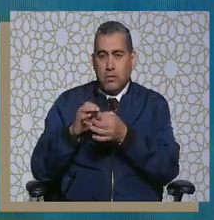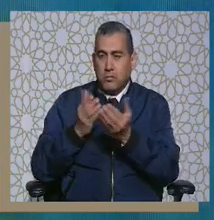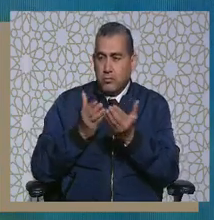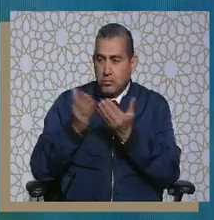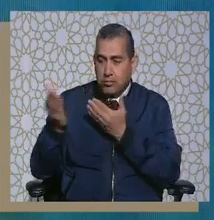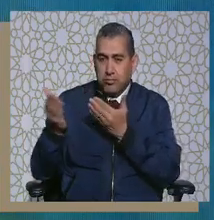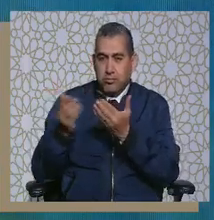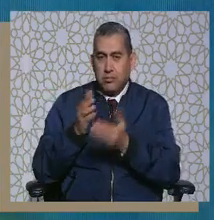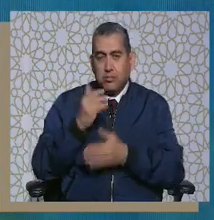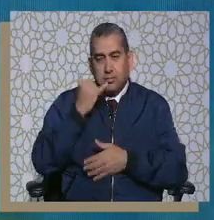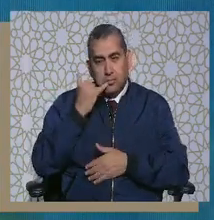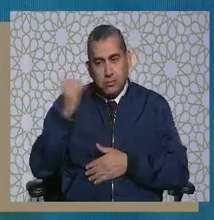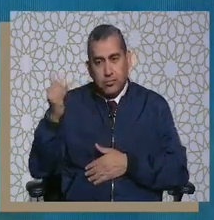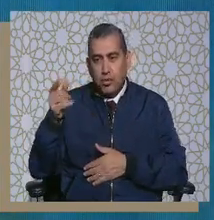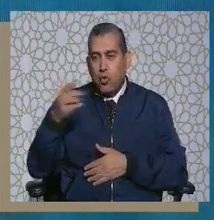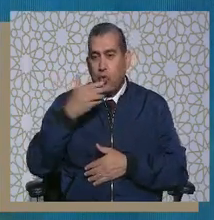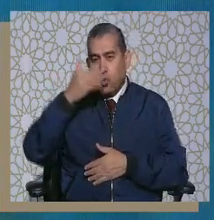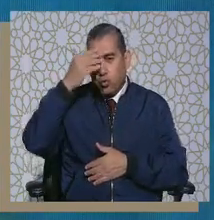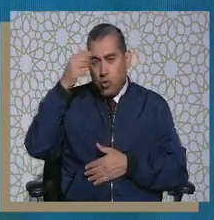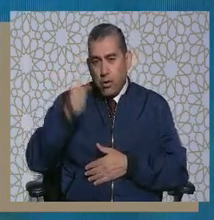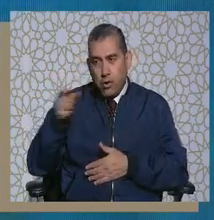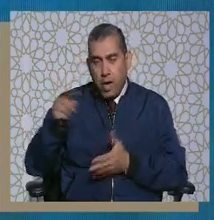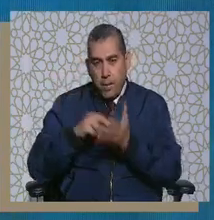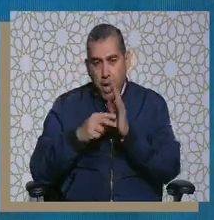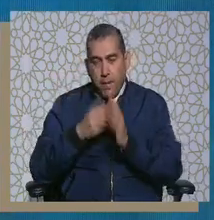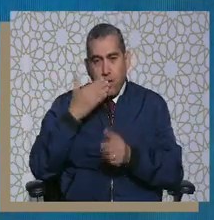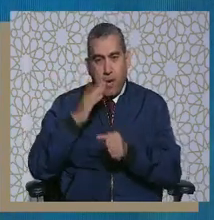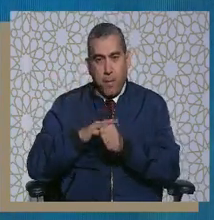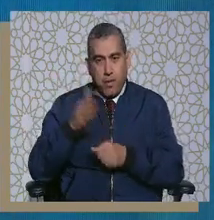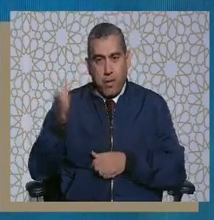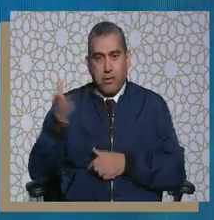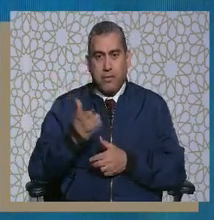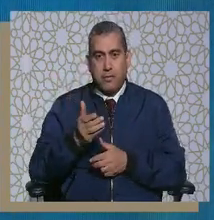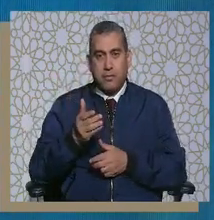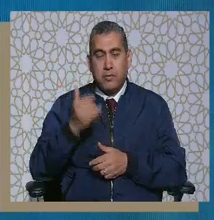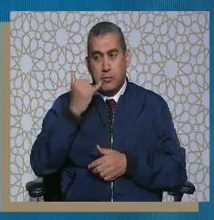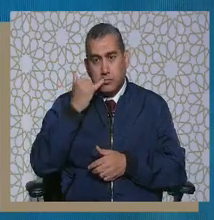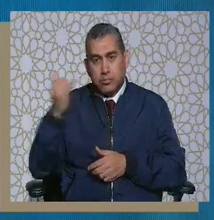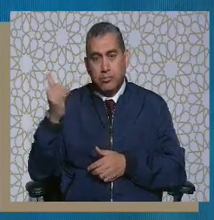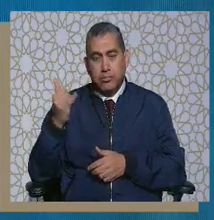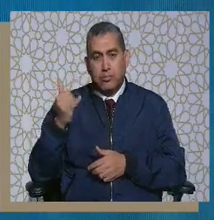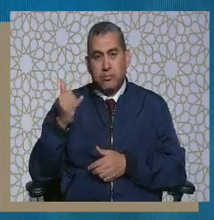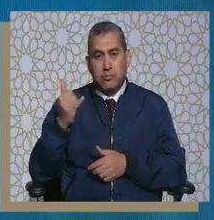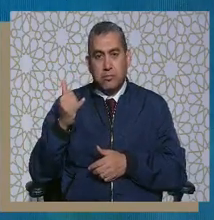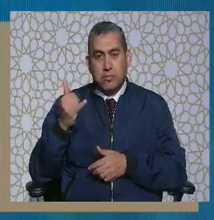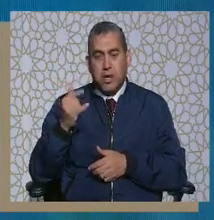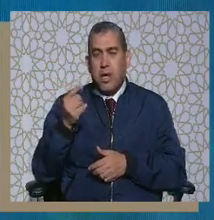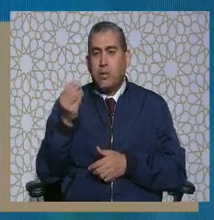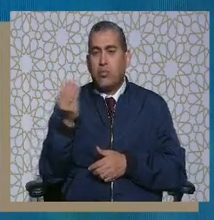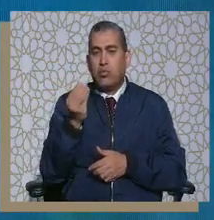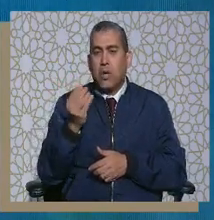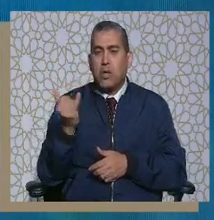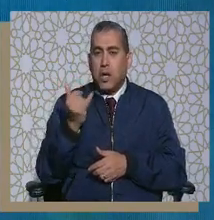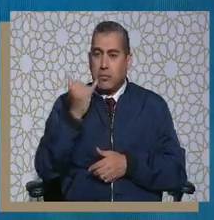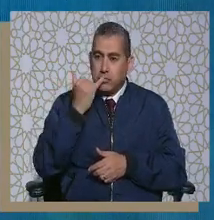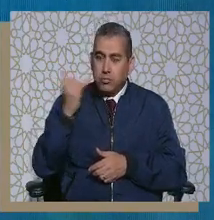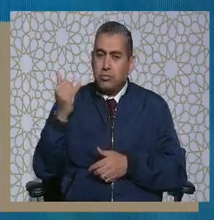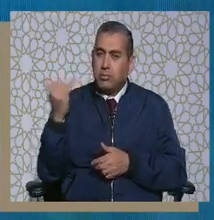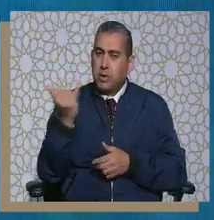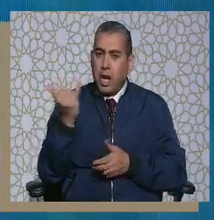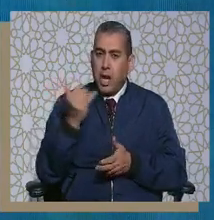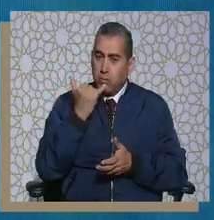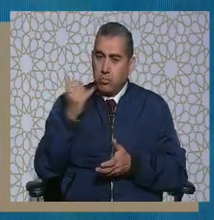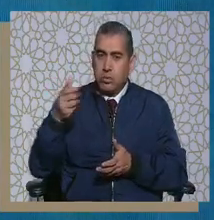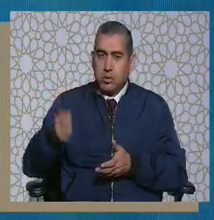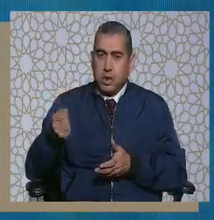مثلا تتصلي بيهم وتقول لهم كل سنه وانتم طيبين في رمضان تتصلي بالاتصال اقل حاجه ان انت توصلي بالاتصال